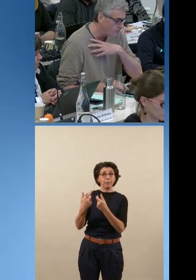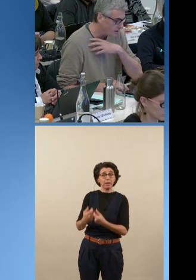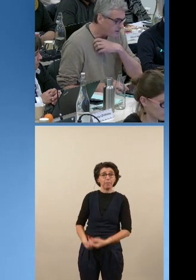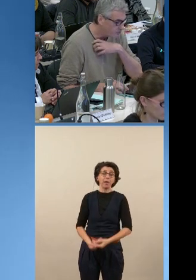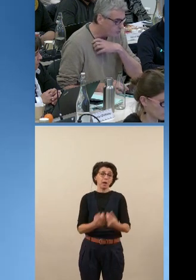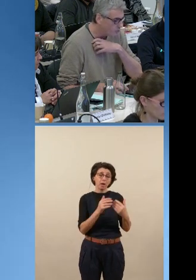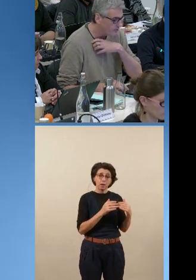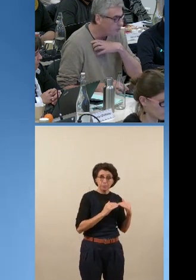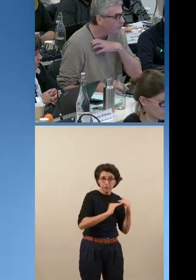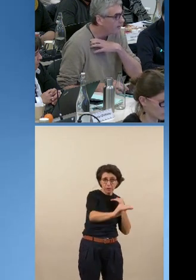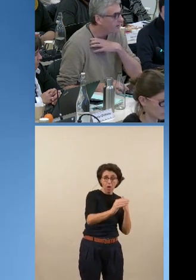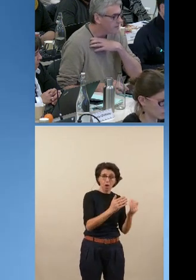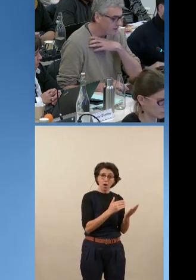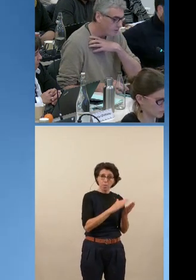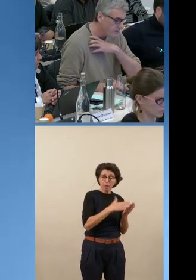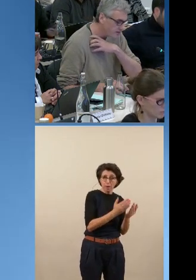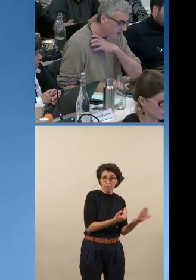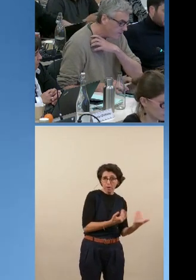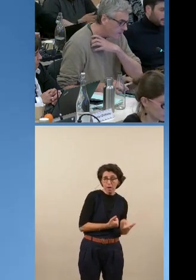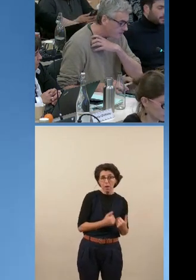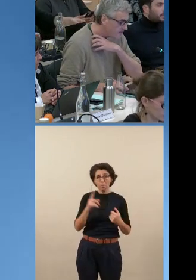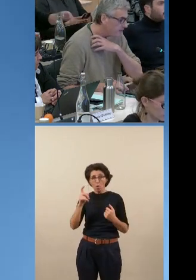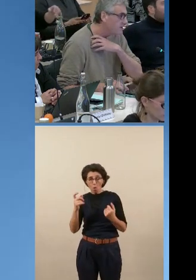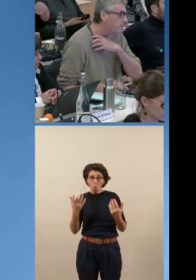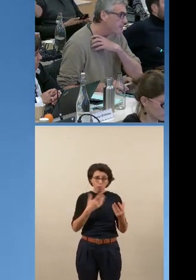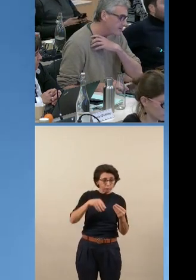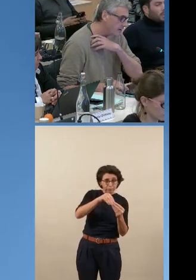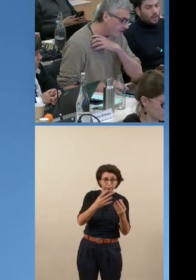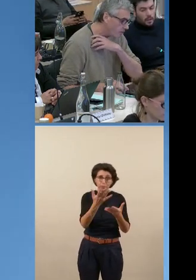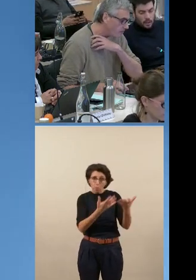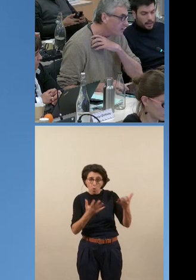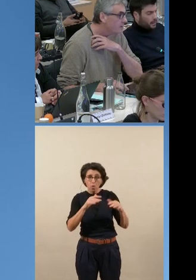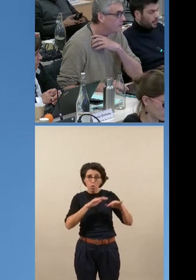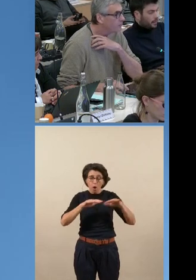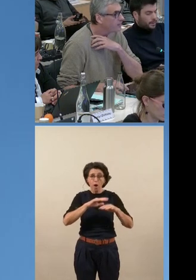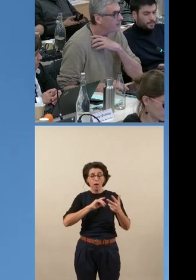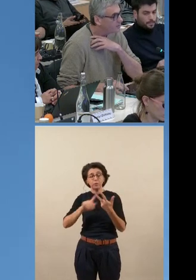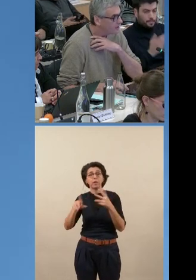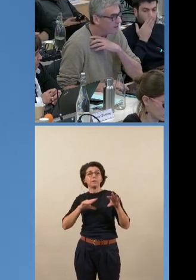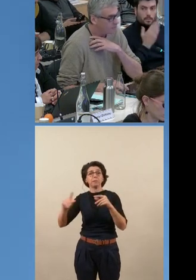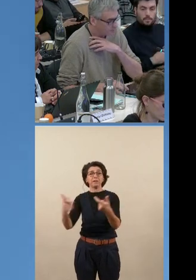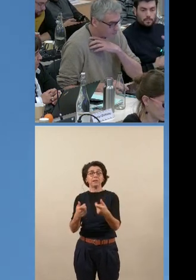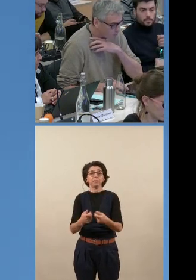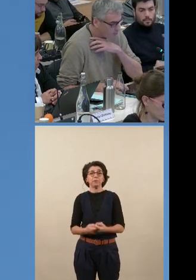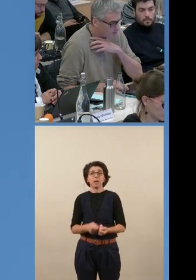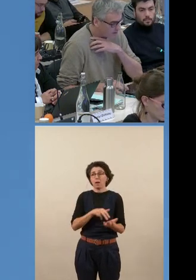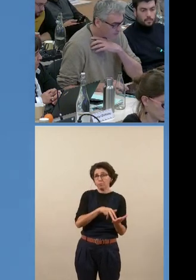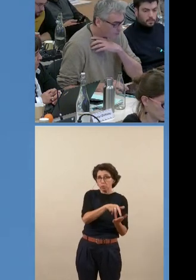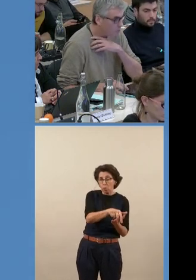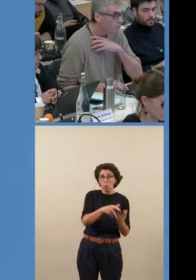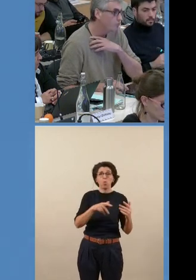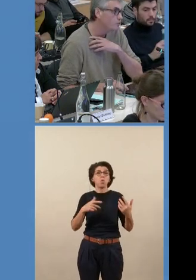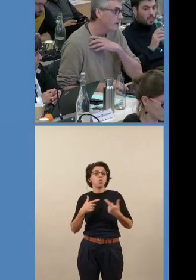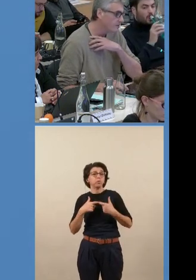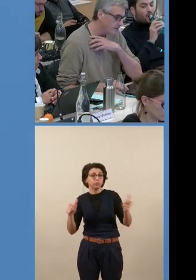massive la place de l'eau les couleurs claires les matériaux adaptés des espaces qui permettent et qui favorisent les mobilités actives les piétons les